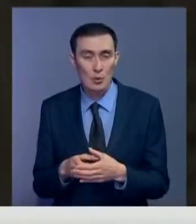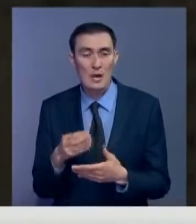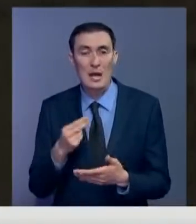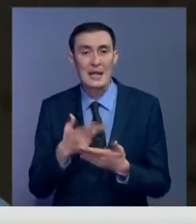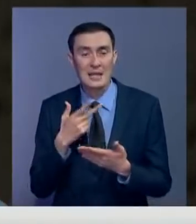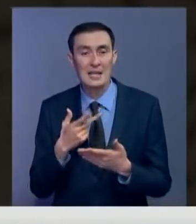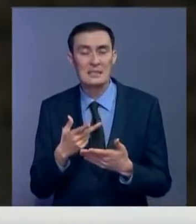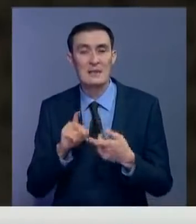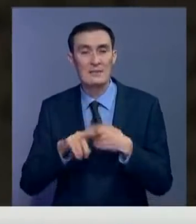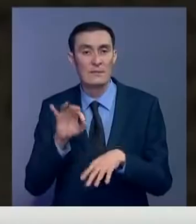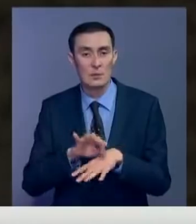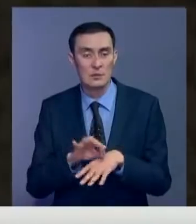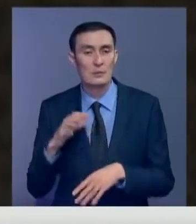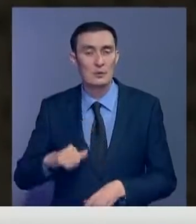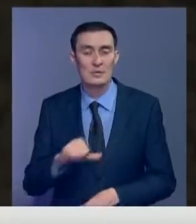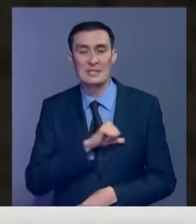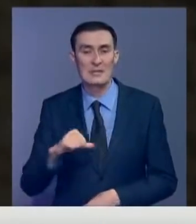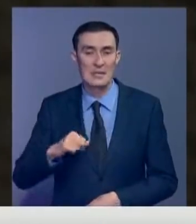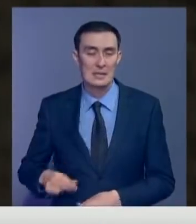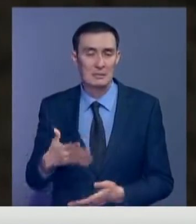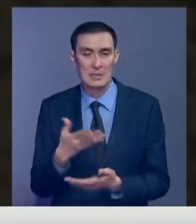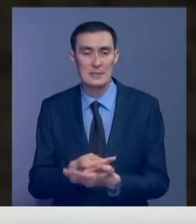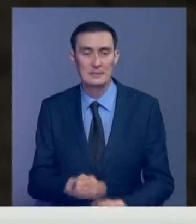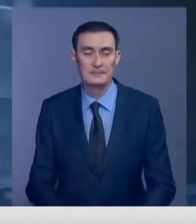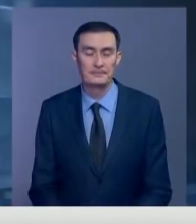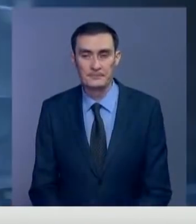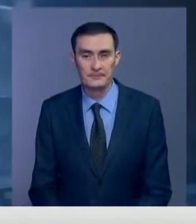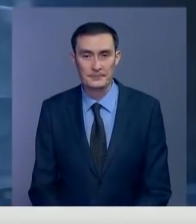за анализ на коронавирус придется платить самостоятельно.